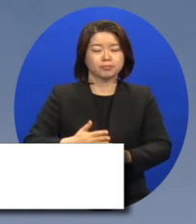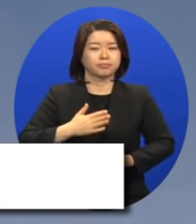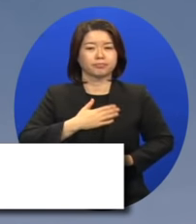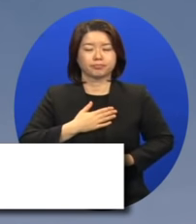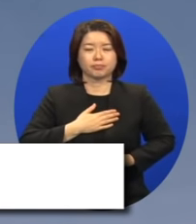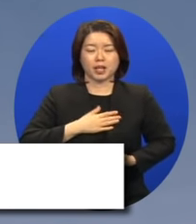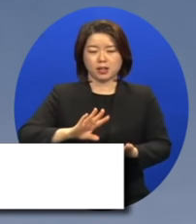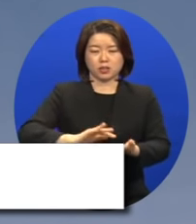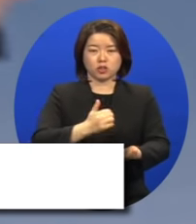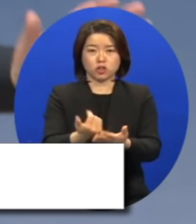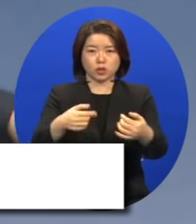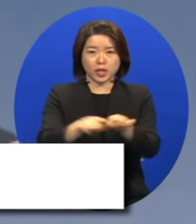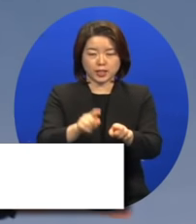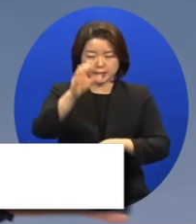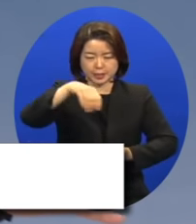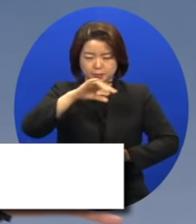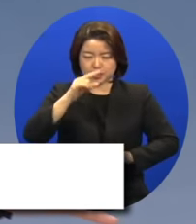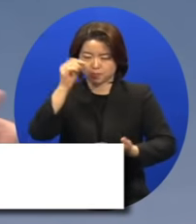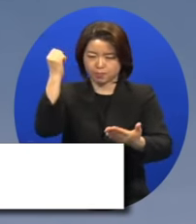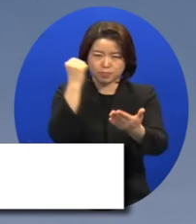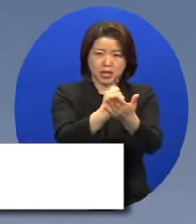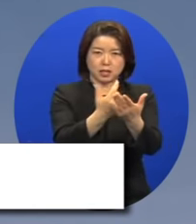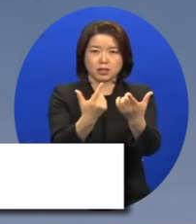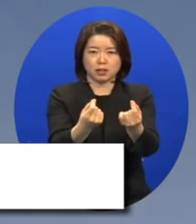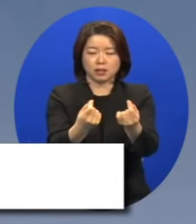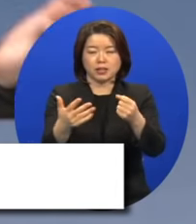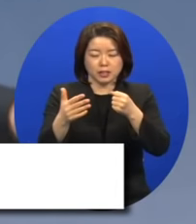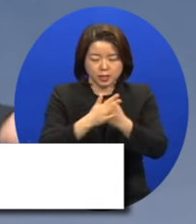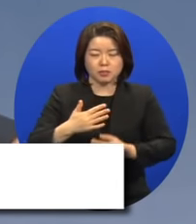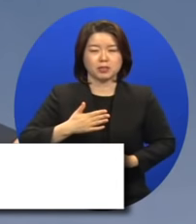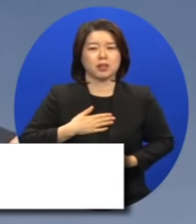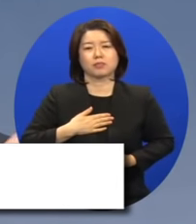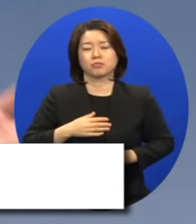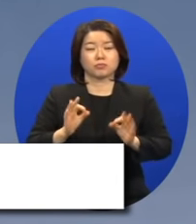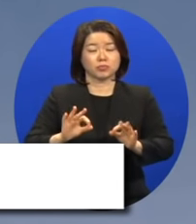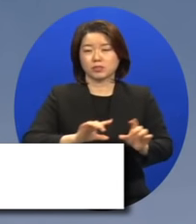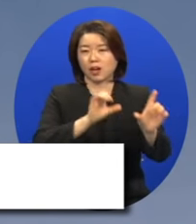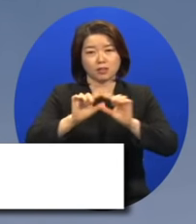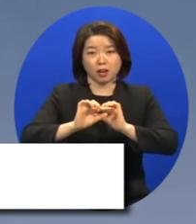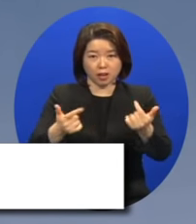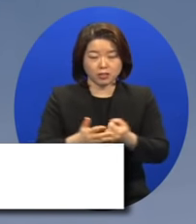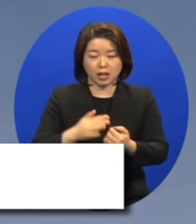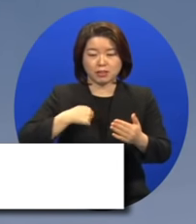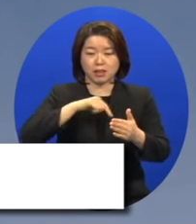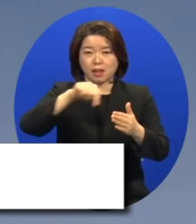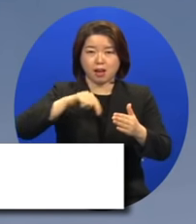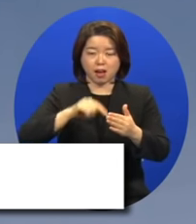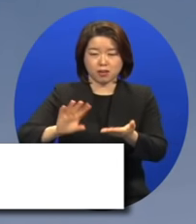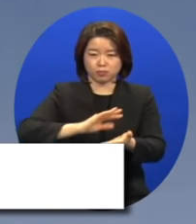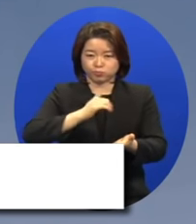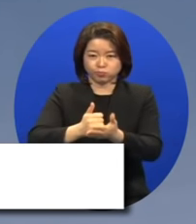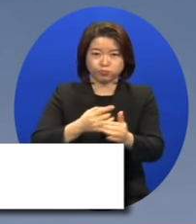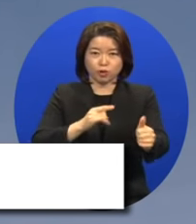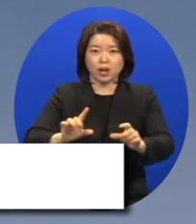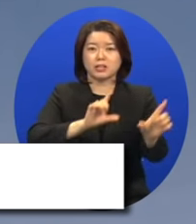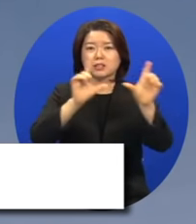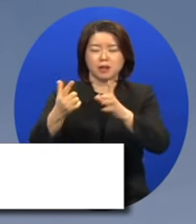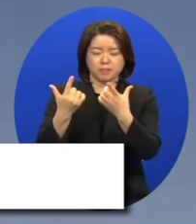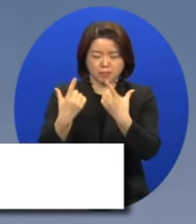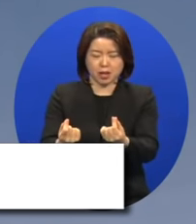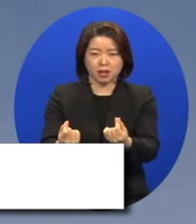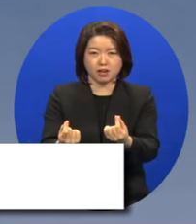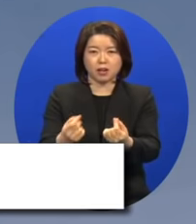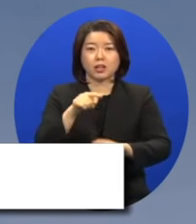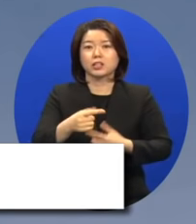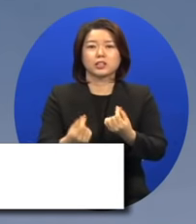사도바울처럼"나는 그리스도와함께십자가에못박혔습니다.이제는내가 사는것이아니라그리스도께서